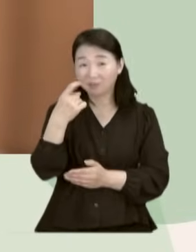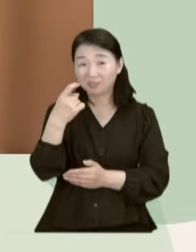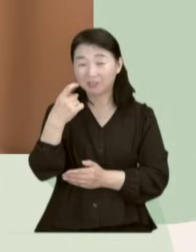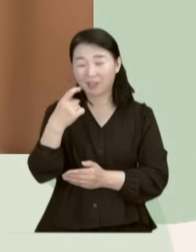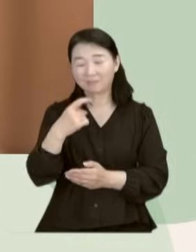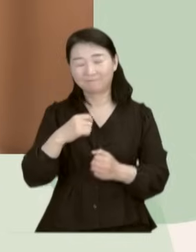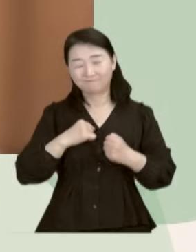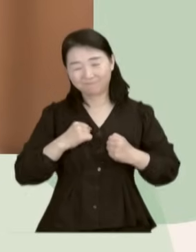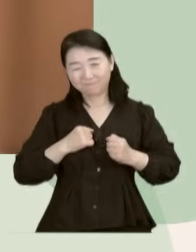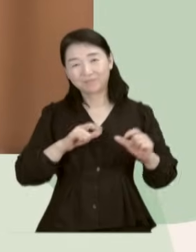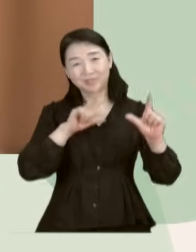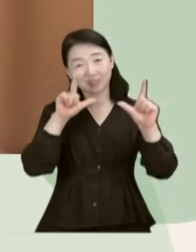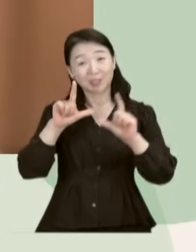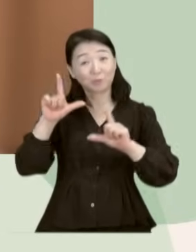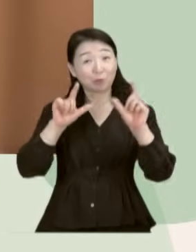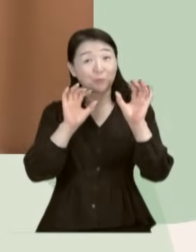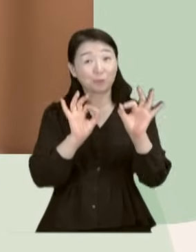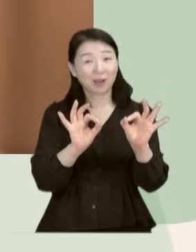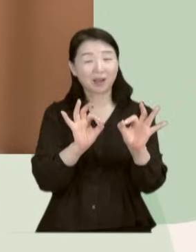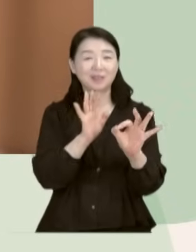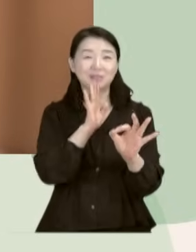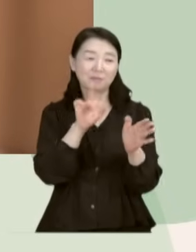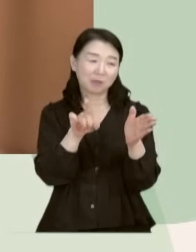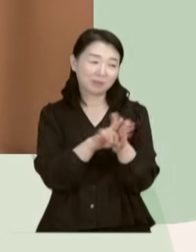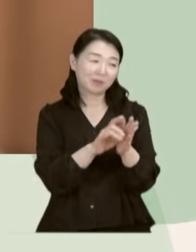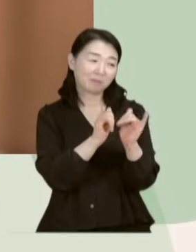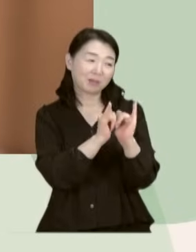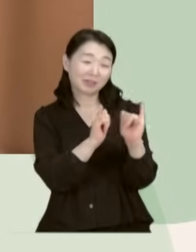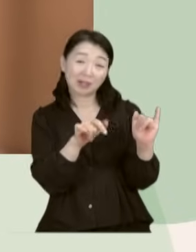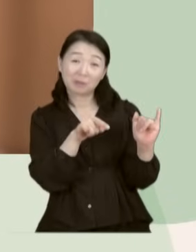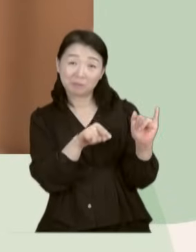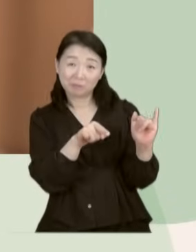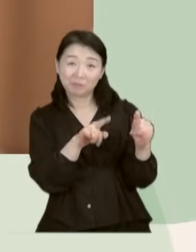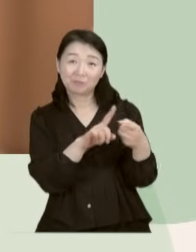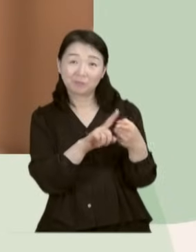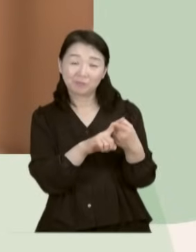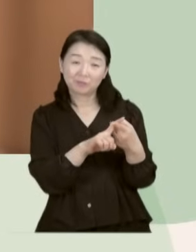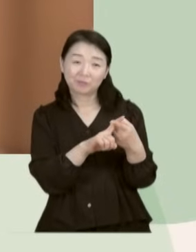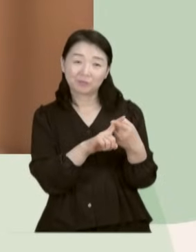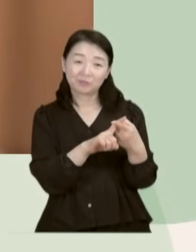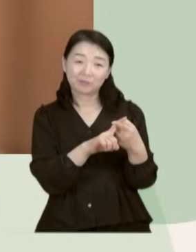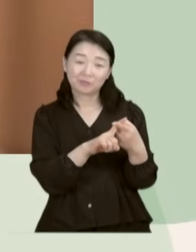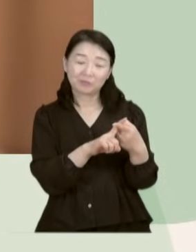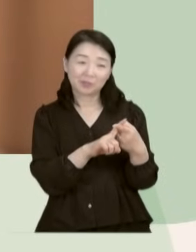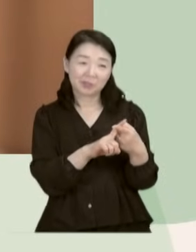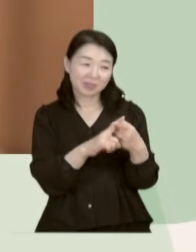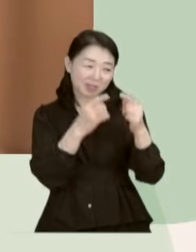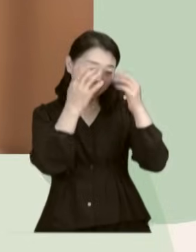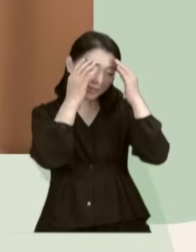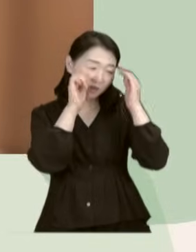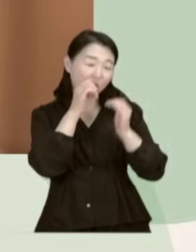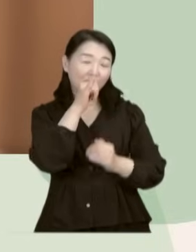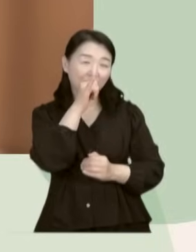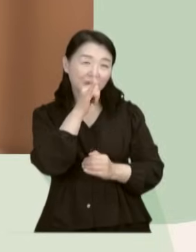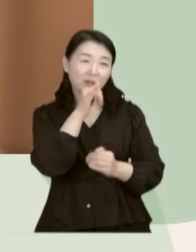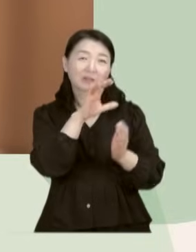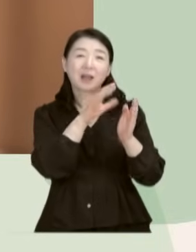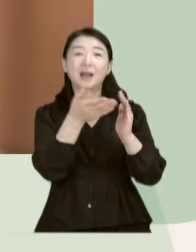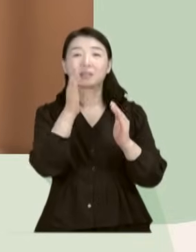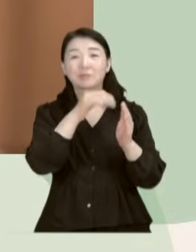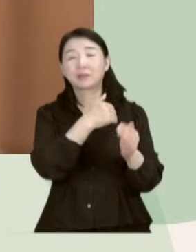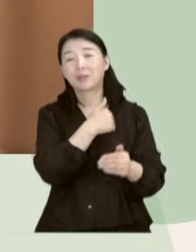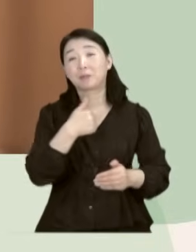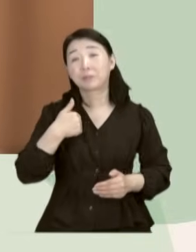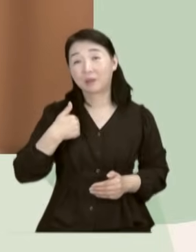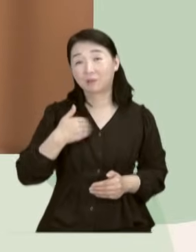더 멋지게 고분부터 하시는 모습 보면서 정말 믿음의 사람은 이런 시련과 어려움 앞에서도